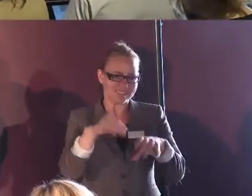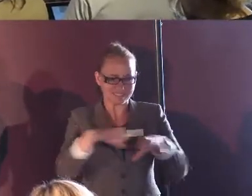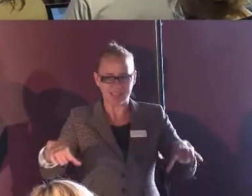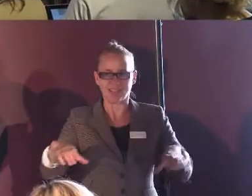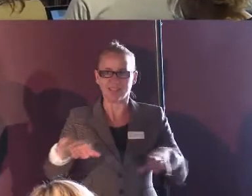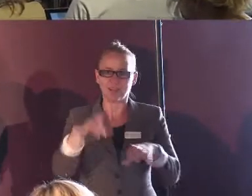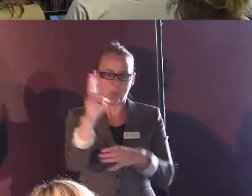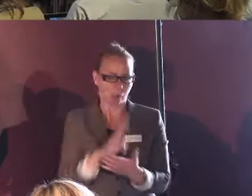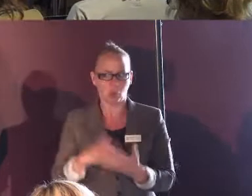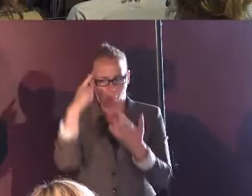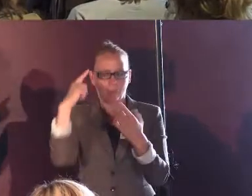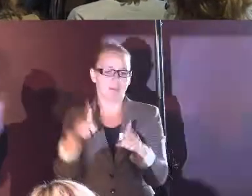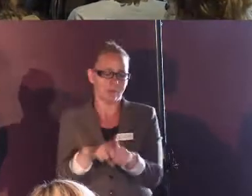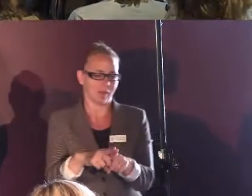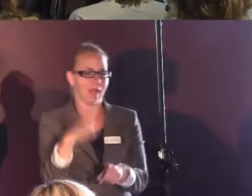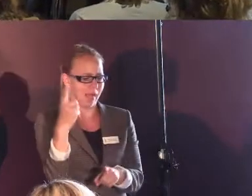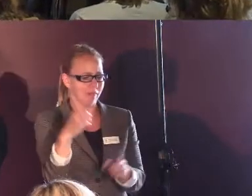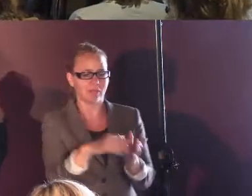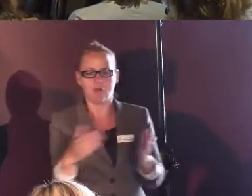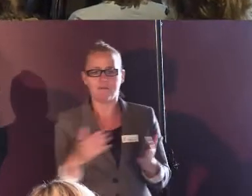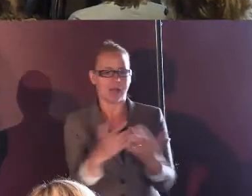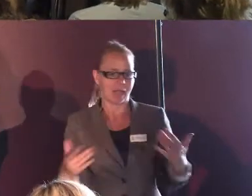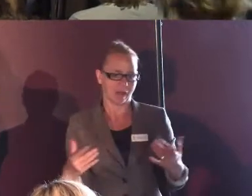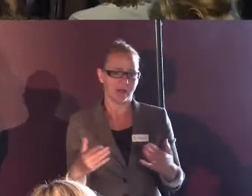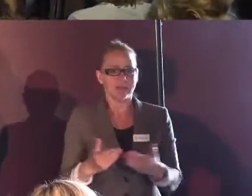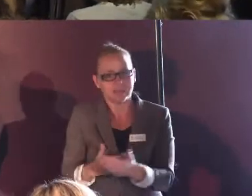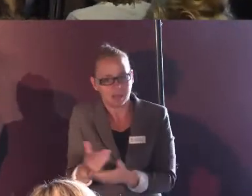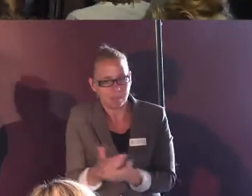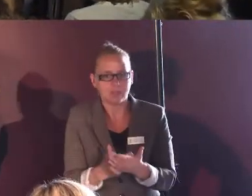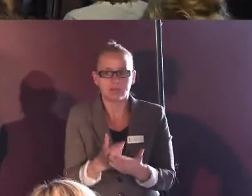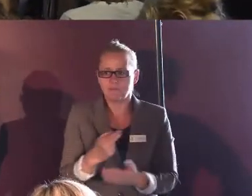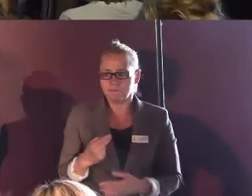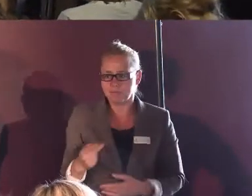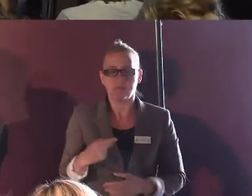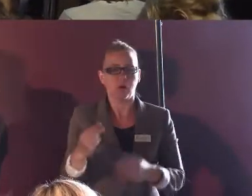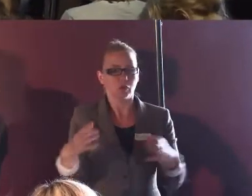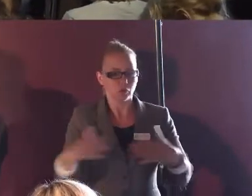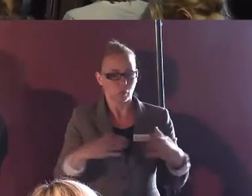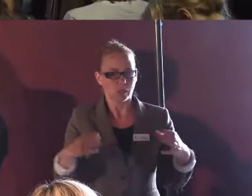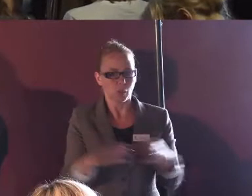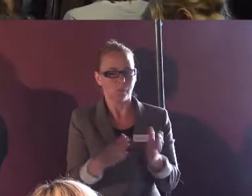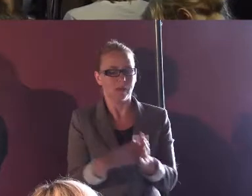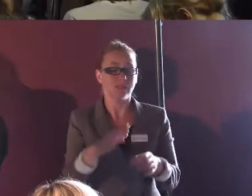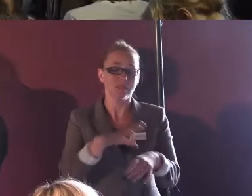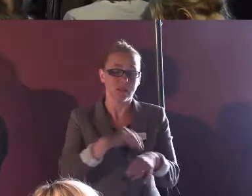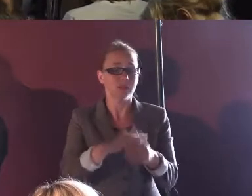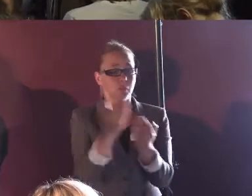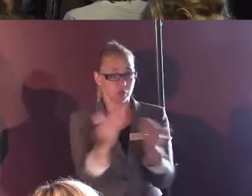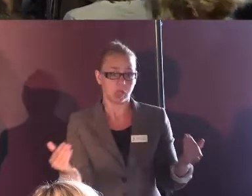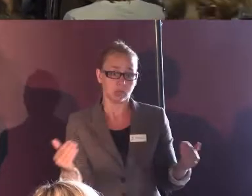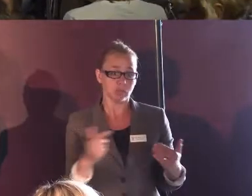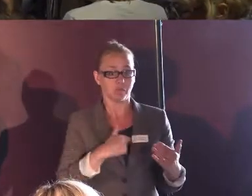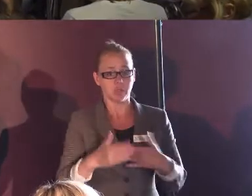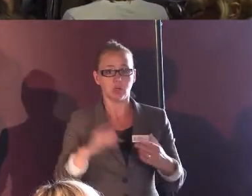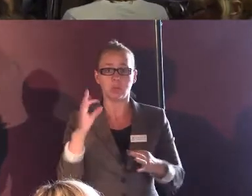dig. Det här är en av flera samarbeten som Svensk Scenkonst tillsammans med Sveriges museer håller på med